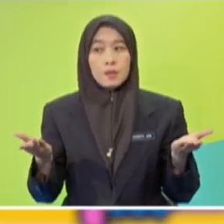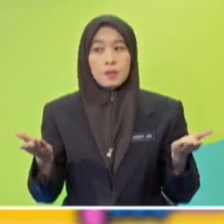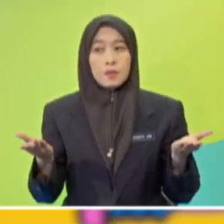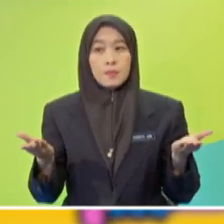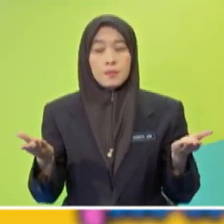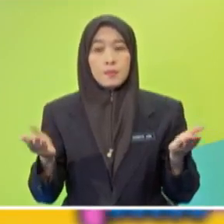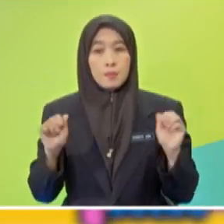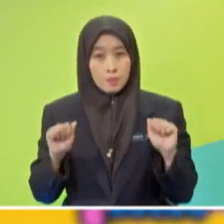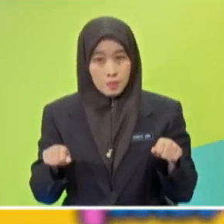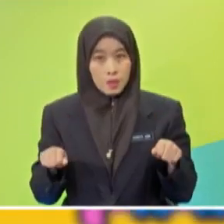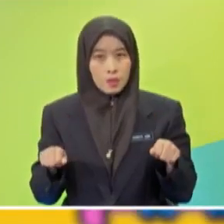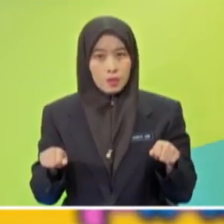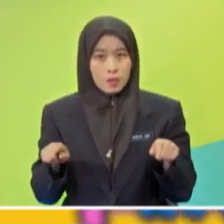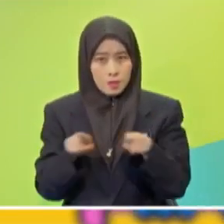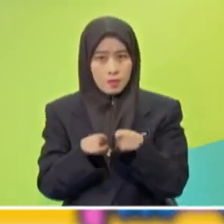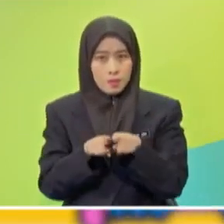boleh